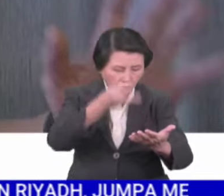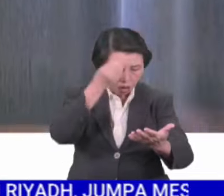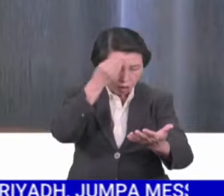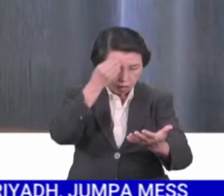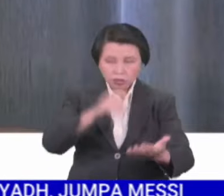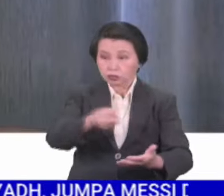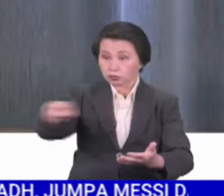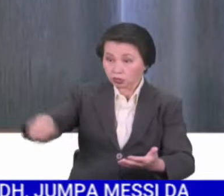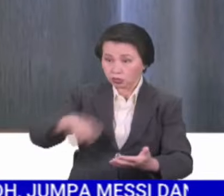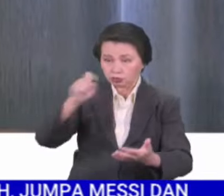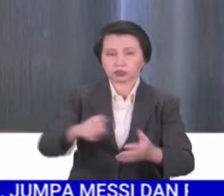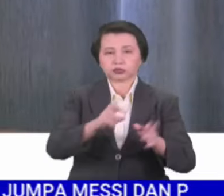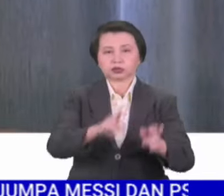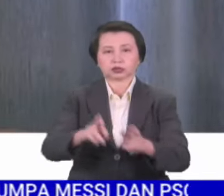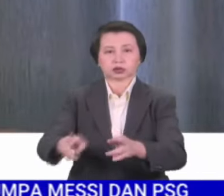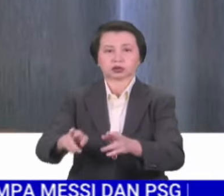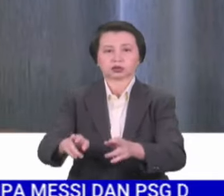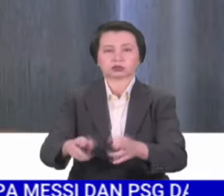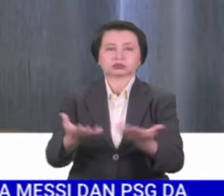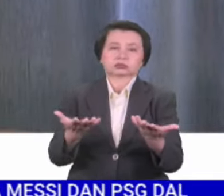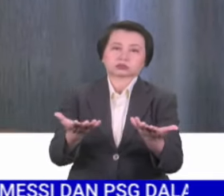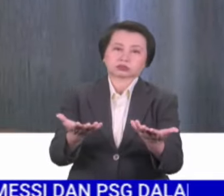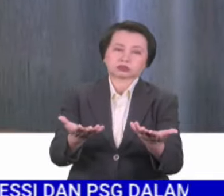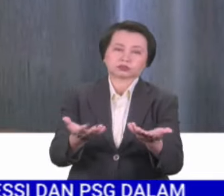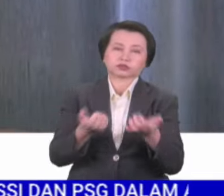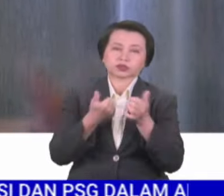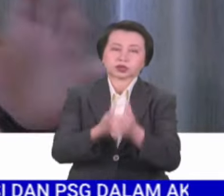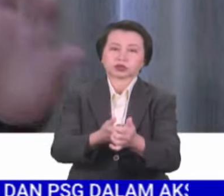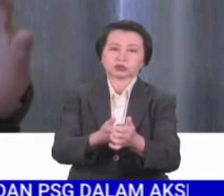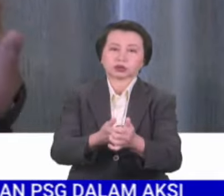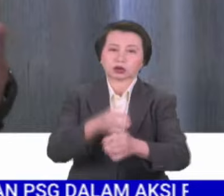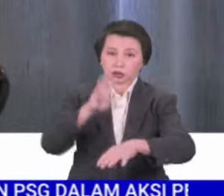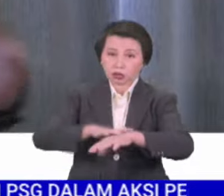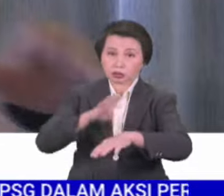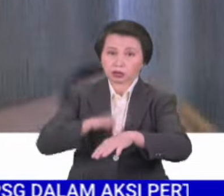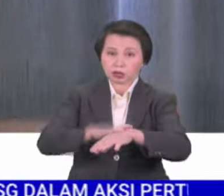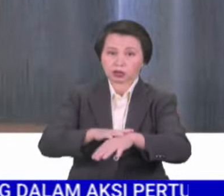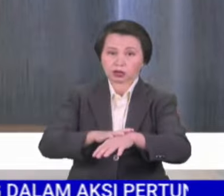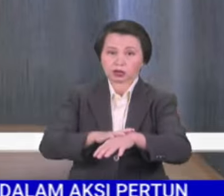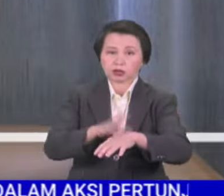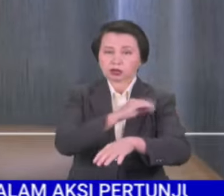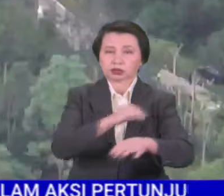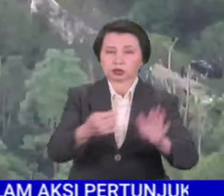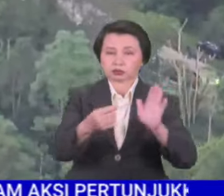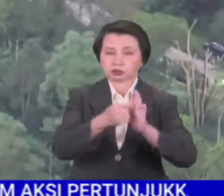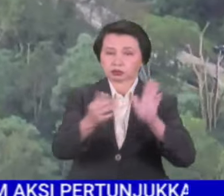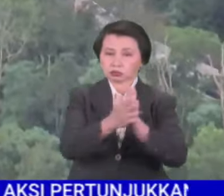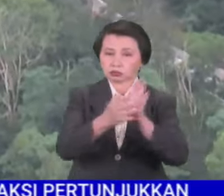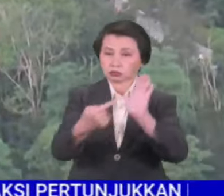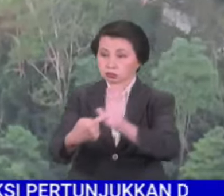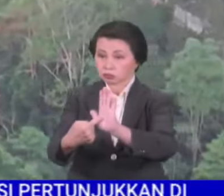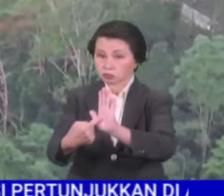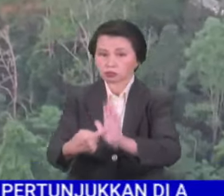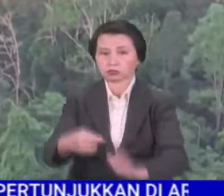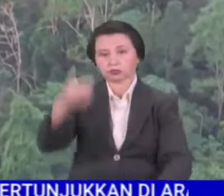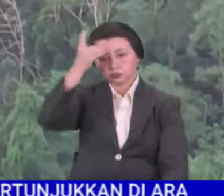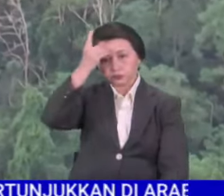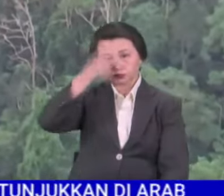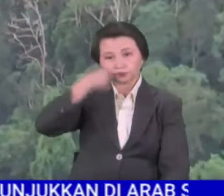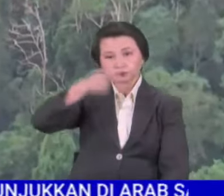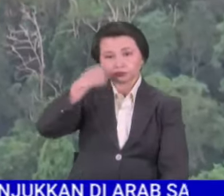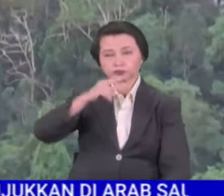perlu untuk merancangkan berdasarkan kepada amar dan amaran dan notice notice tersebut Datuk